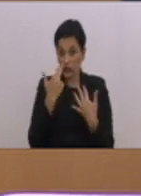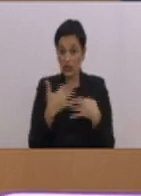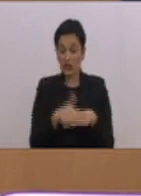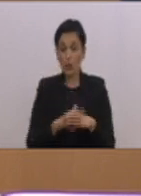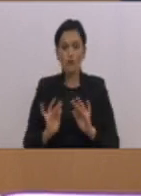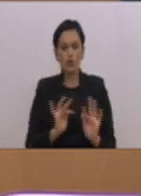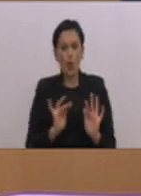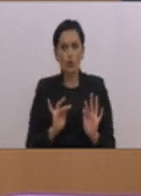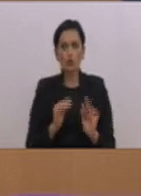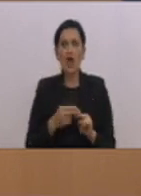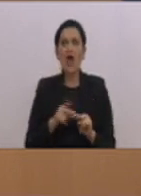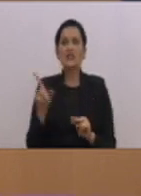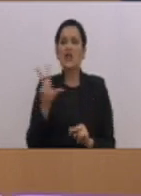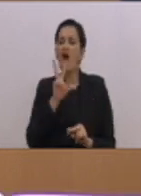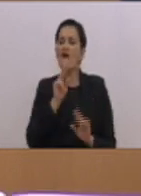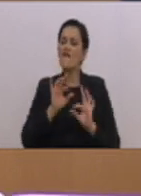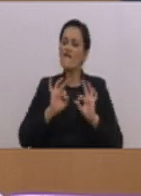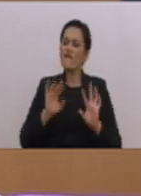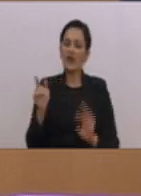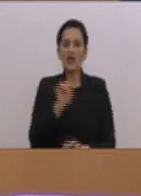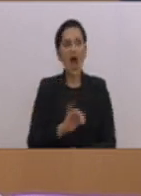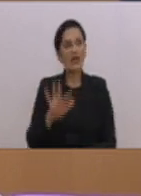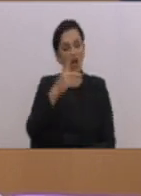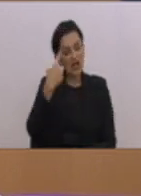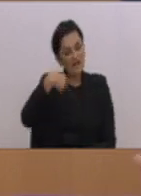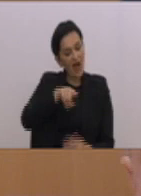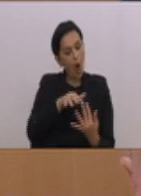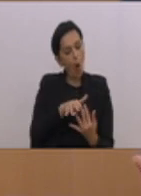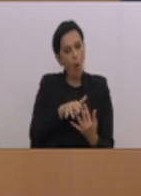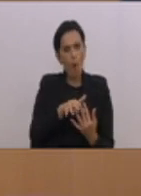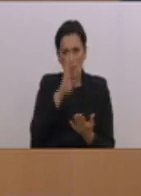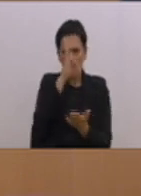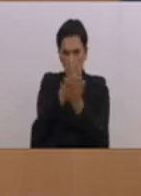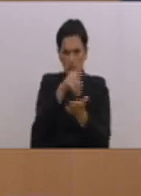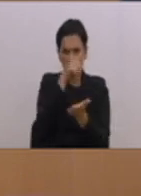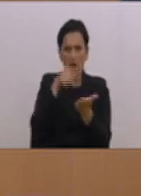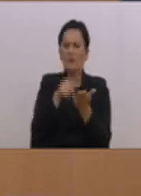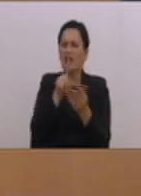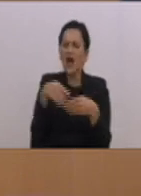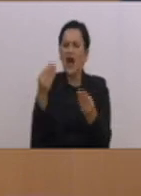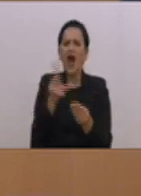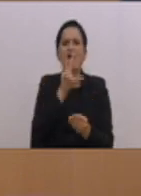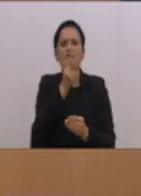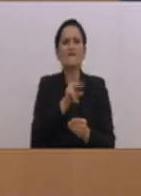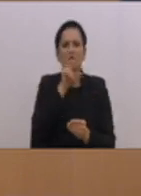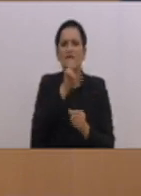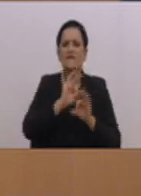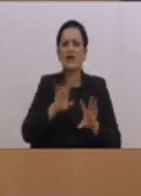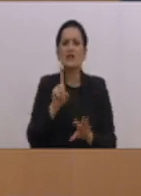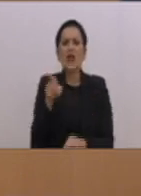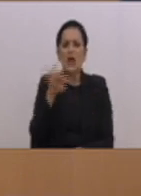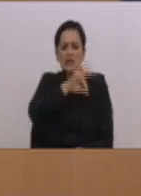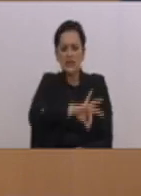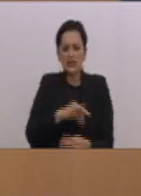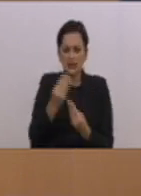პროცესით, ეს რიტორიკა რომ დასავლეთი ომს გვაძლევს, რას გაძლევთ? Მე პირდაპირ კითხვა სვავ კითხვას. Აი რა დივიდენდის